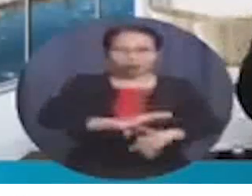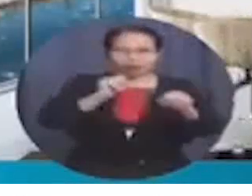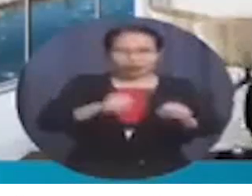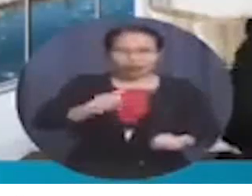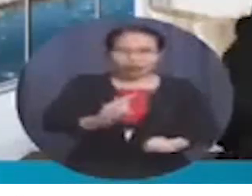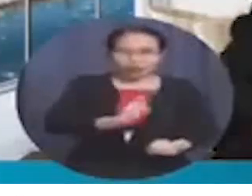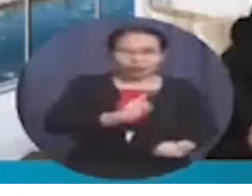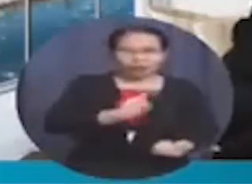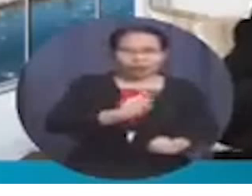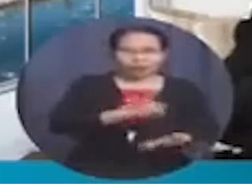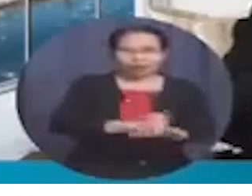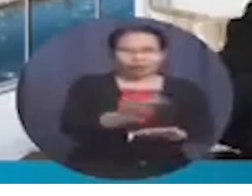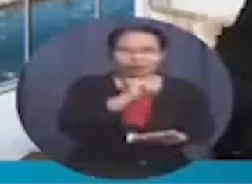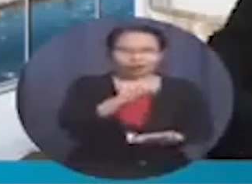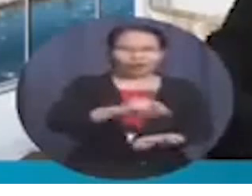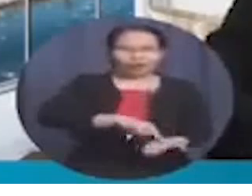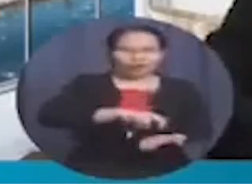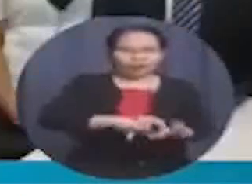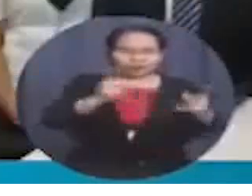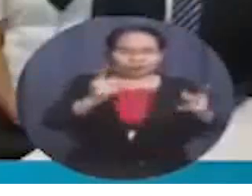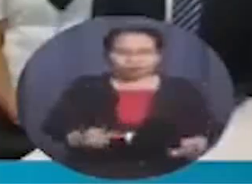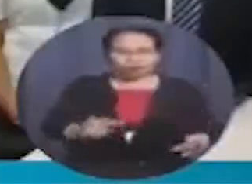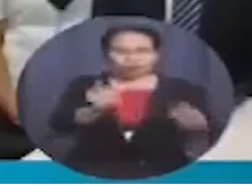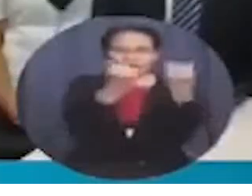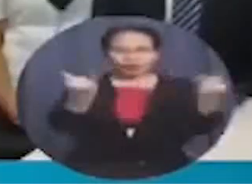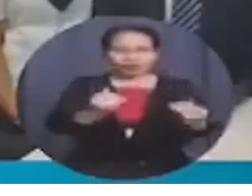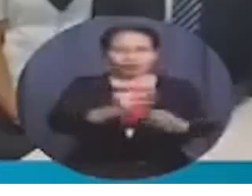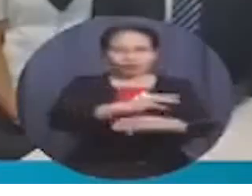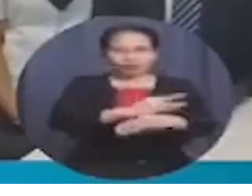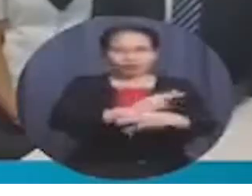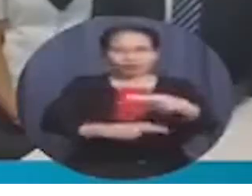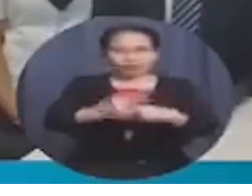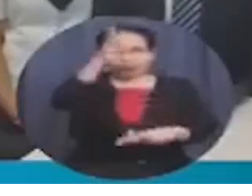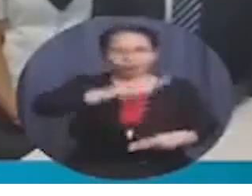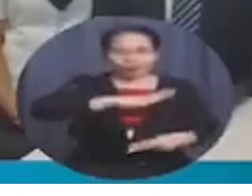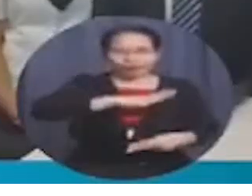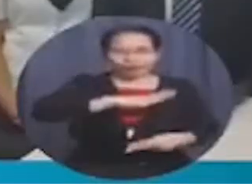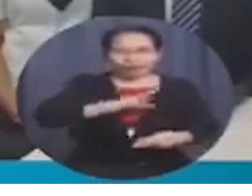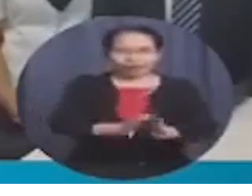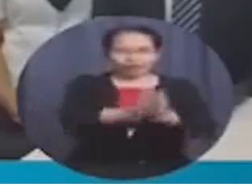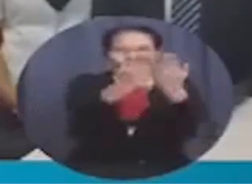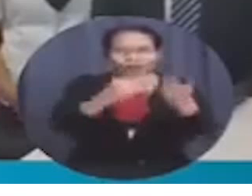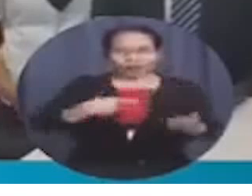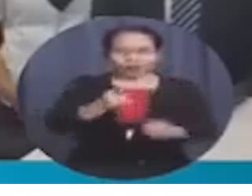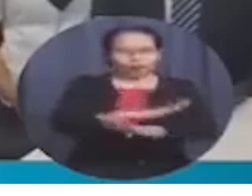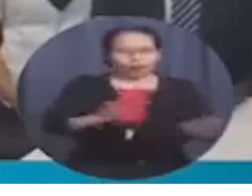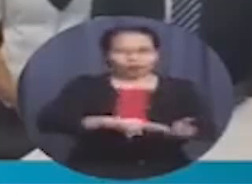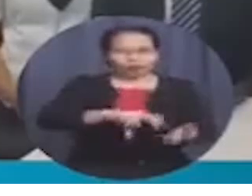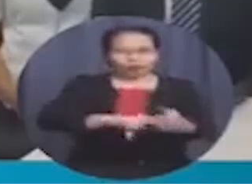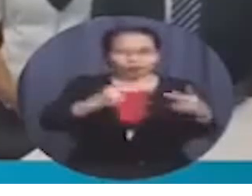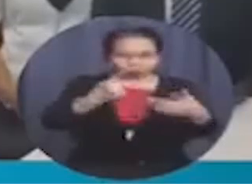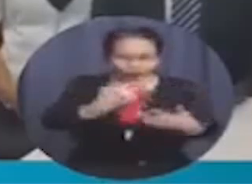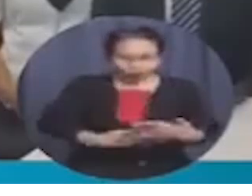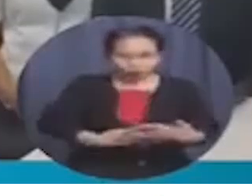na hindi kayo lumuluhod sa ginawa ng kamay? Sabi ng Biblia, huwag niyong luluhuran sila. Eh, lumuluhod ka